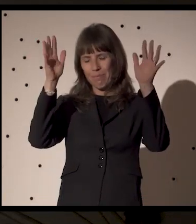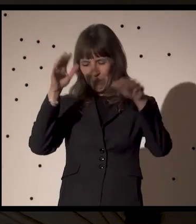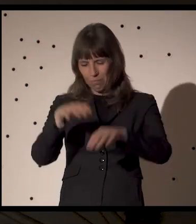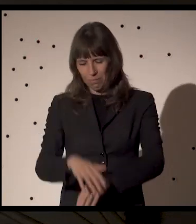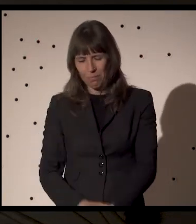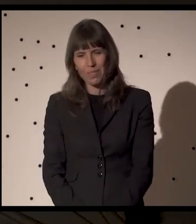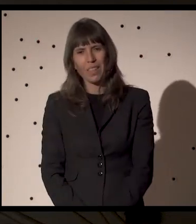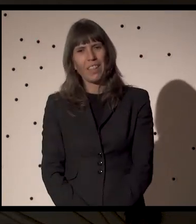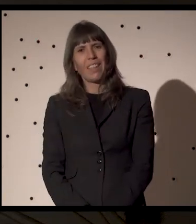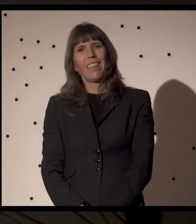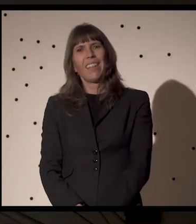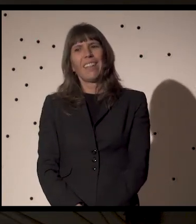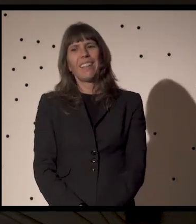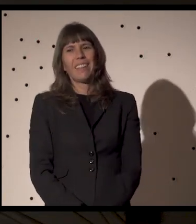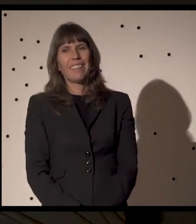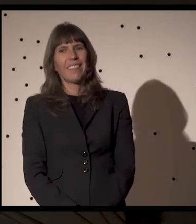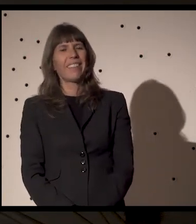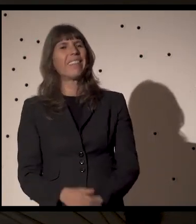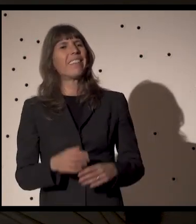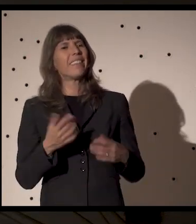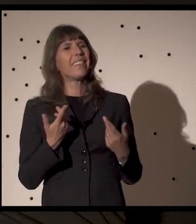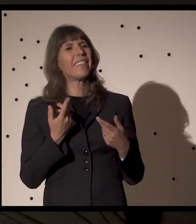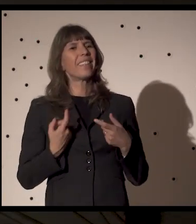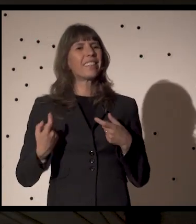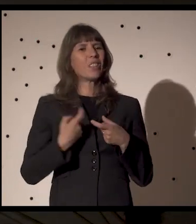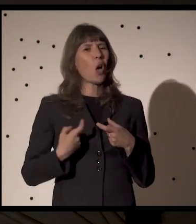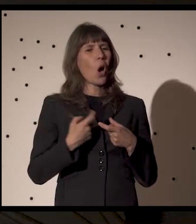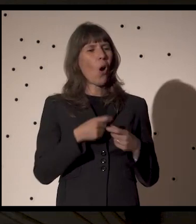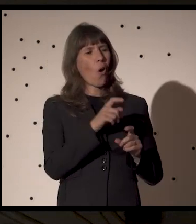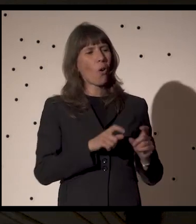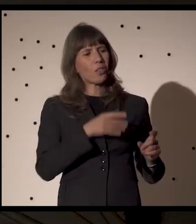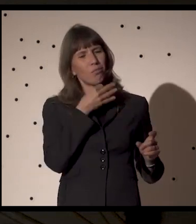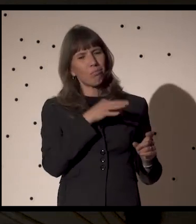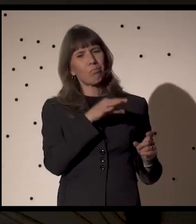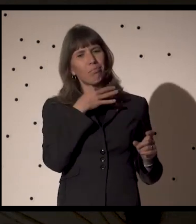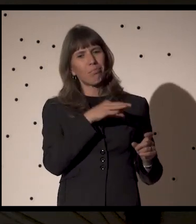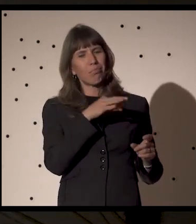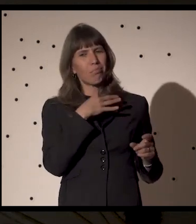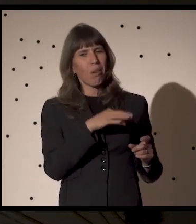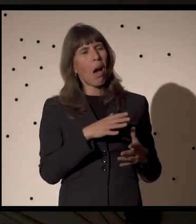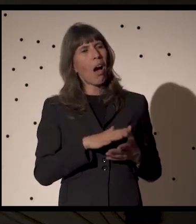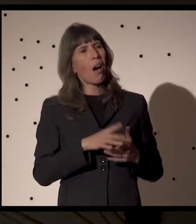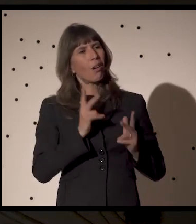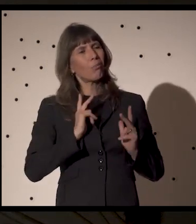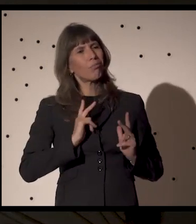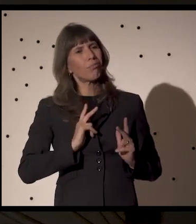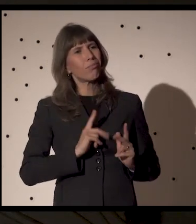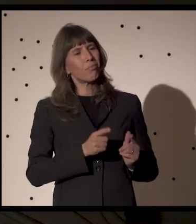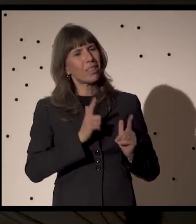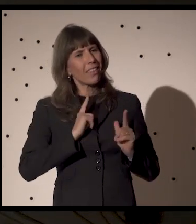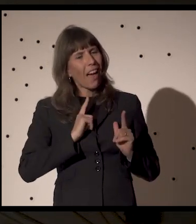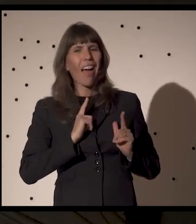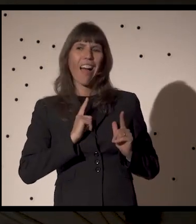Allora confortato Credo dalle parole che ci hanno detto i nostri soci che non sono parole di circostanza come sempre ma confermano